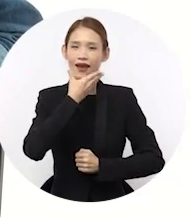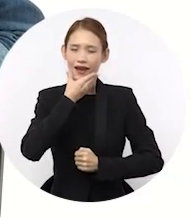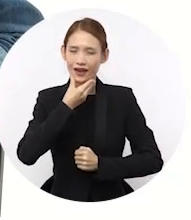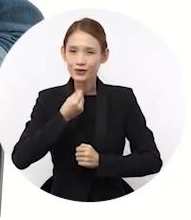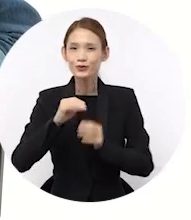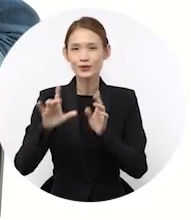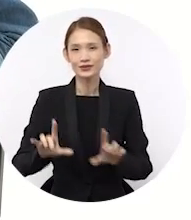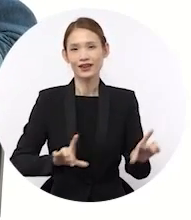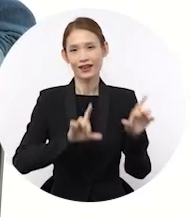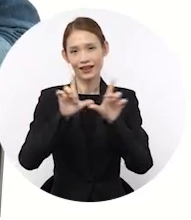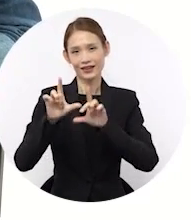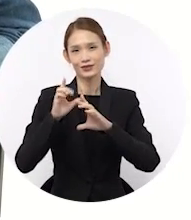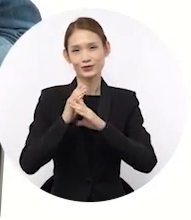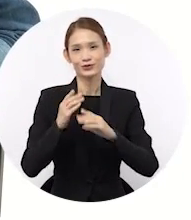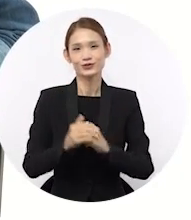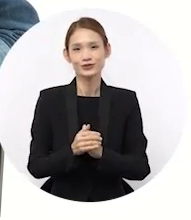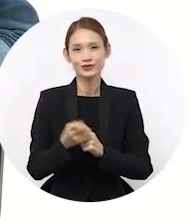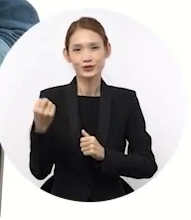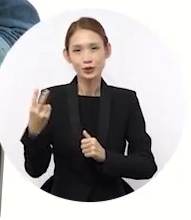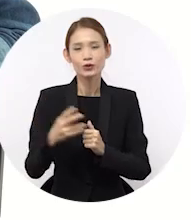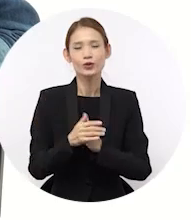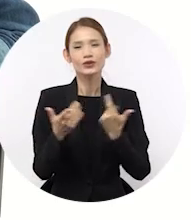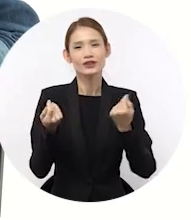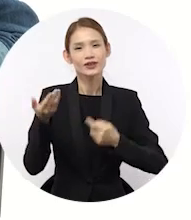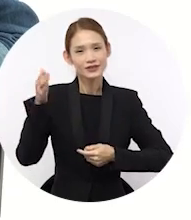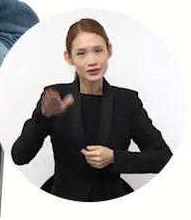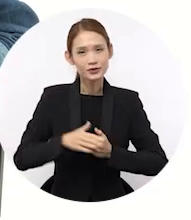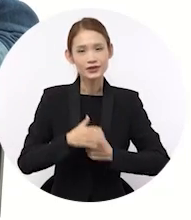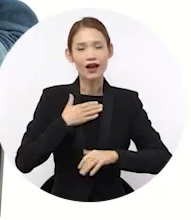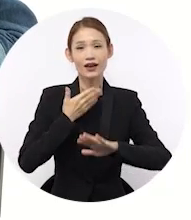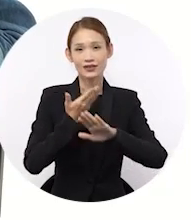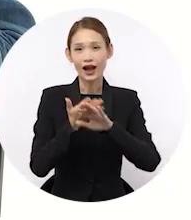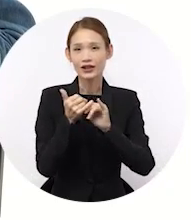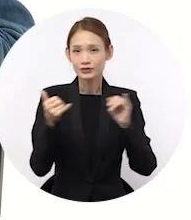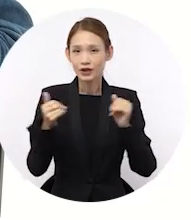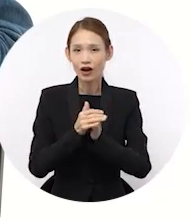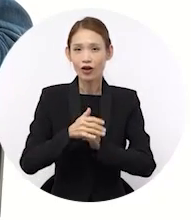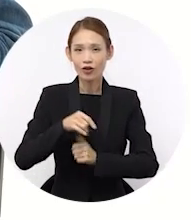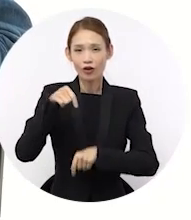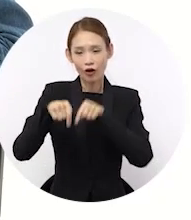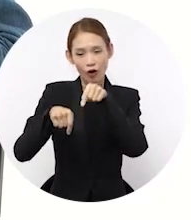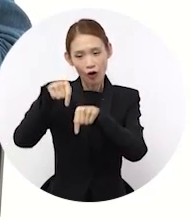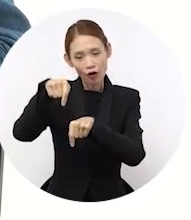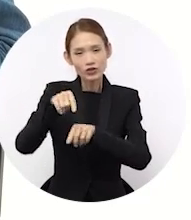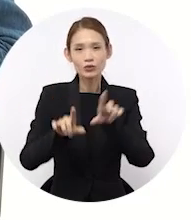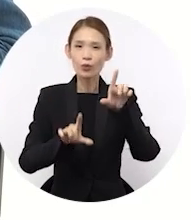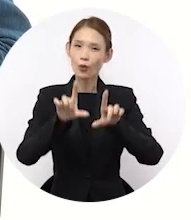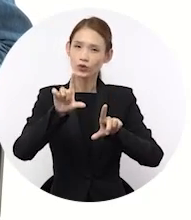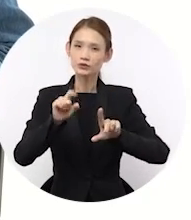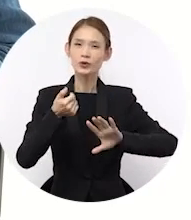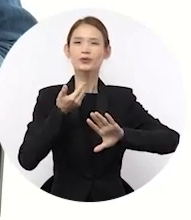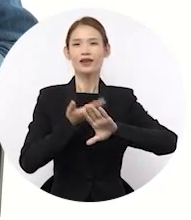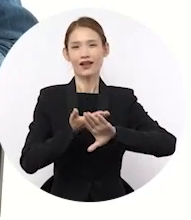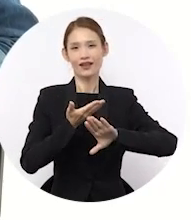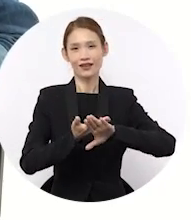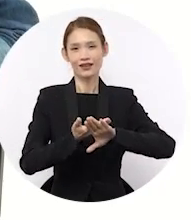잘 살아가고 있습니다. 그리고 그렇지만 제가 남들과 걷는 게 다를 뿐이에요. 걷는